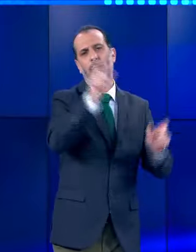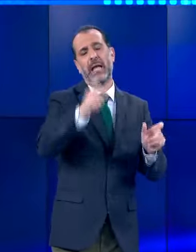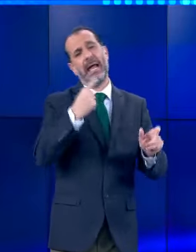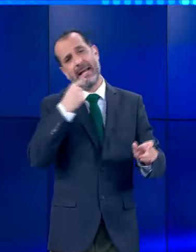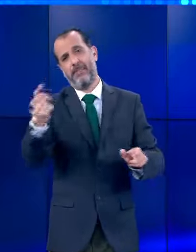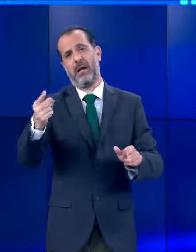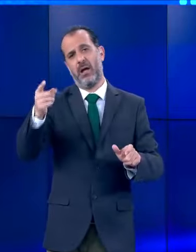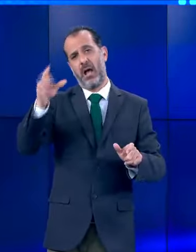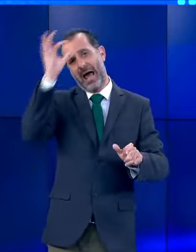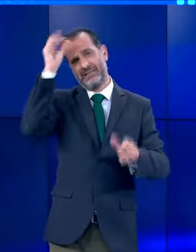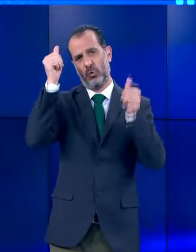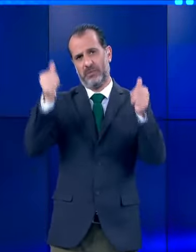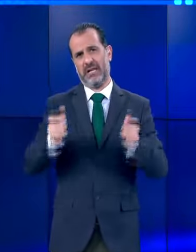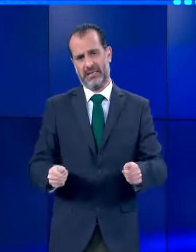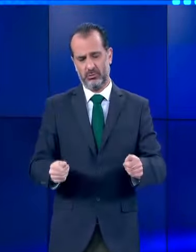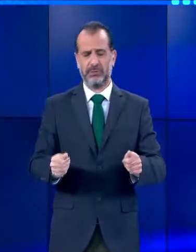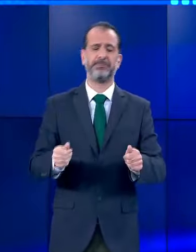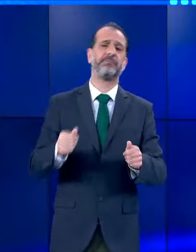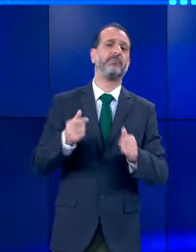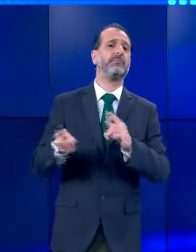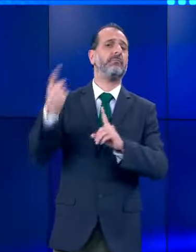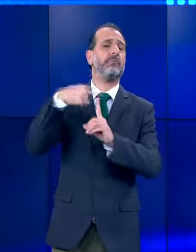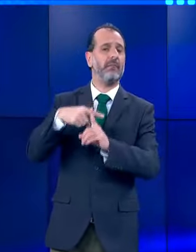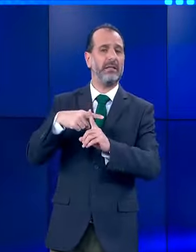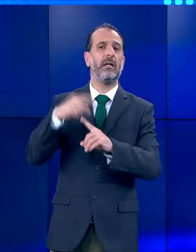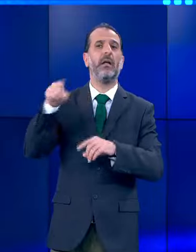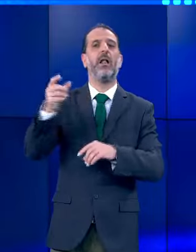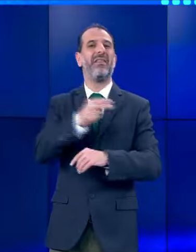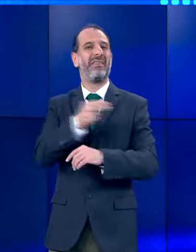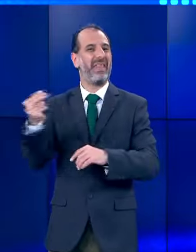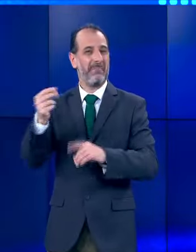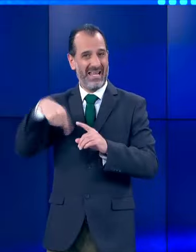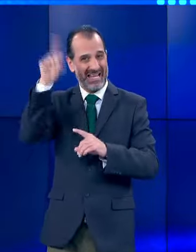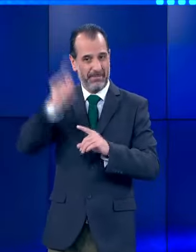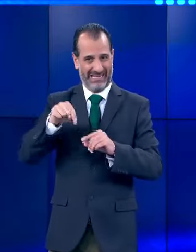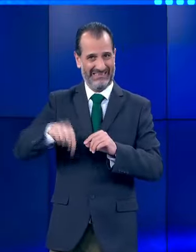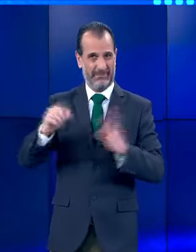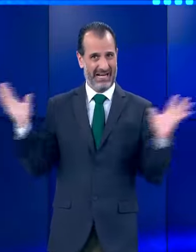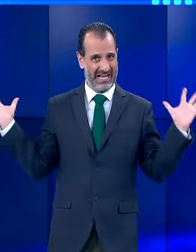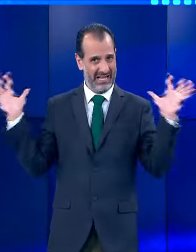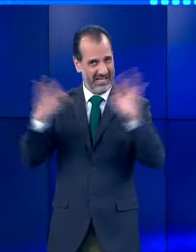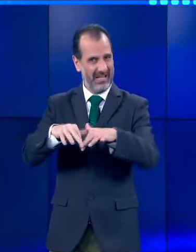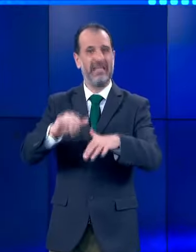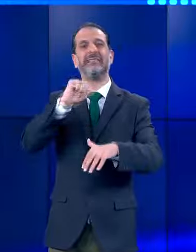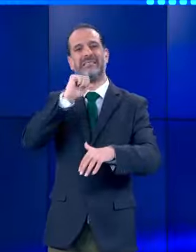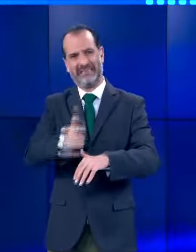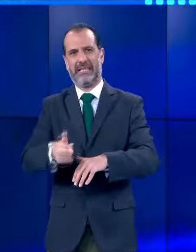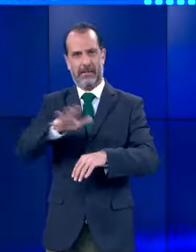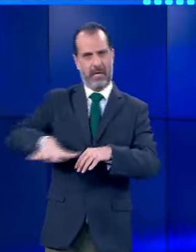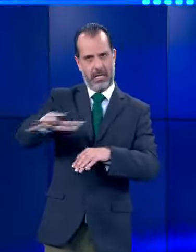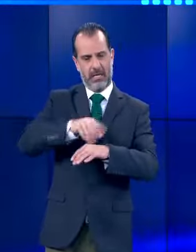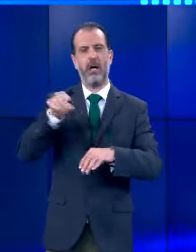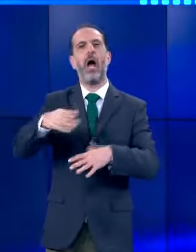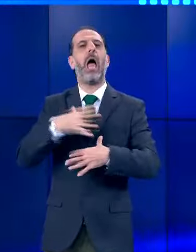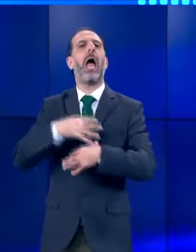την ανακοίνωση της αστυνομίας. Να πούμε σε ό,τι αφορά τη σημερινή συγκέντρωση ότι η αντιπροσωπεία τους συναντήθηκε με